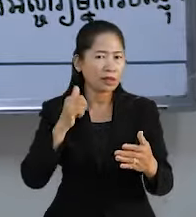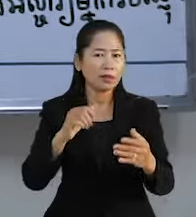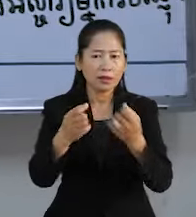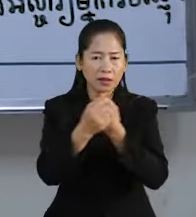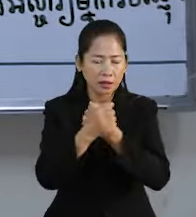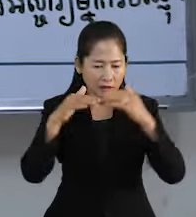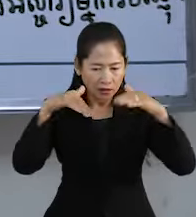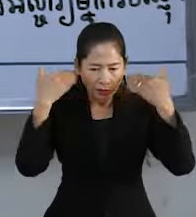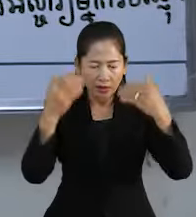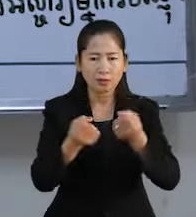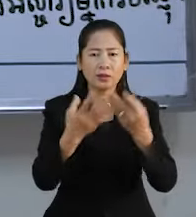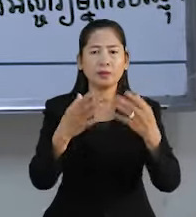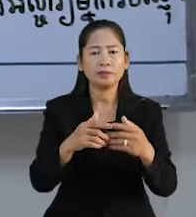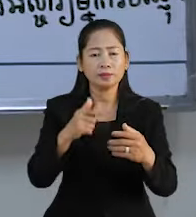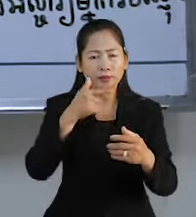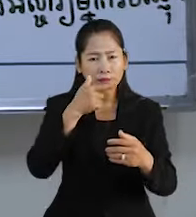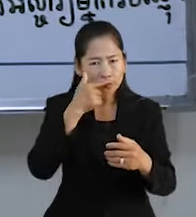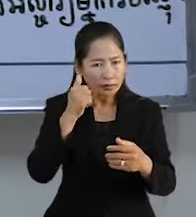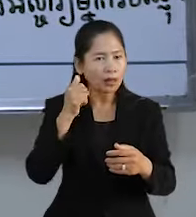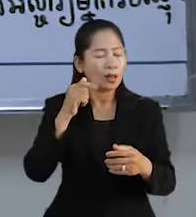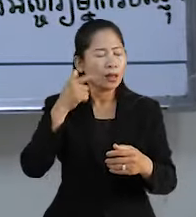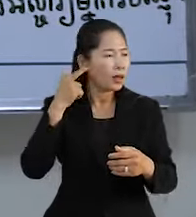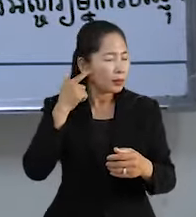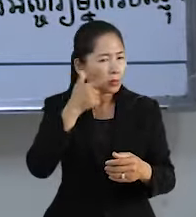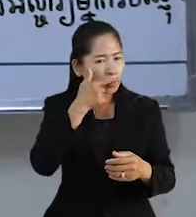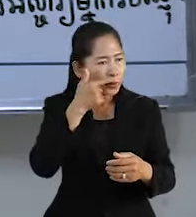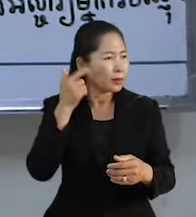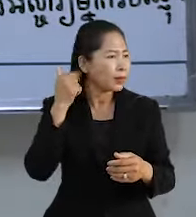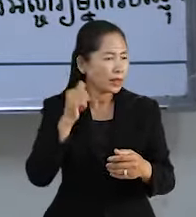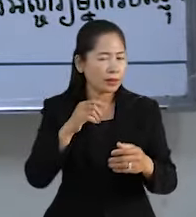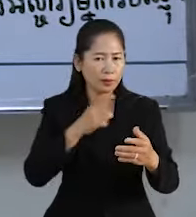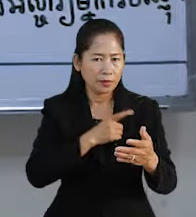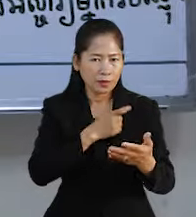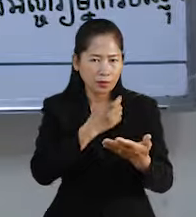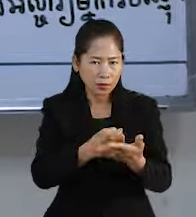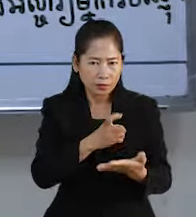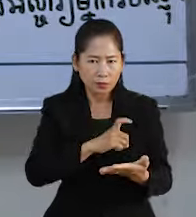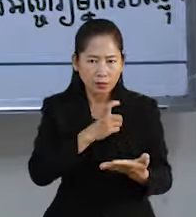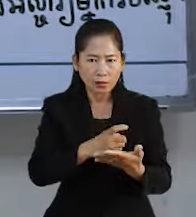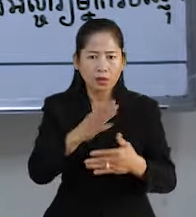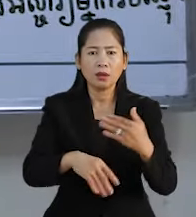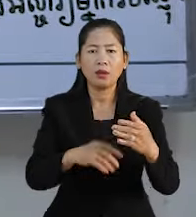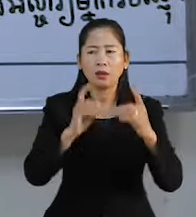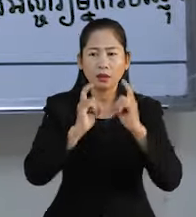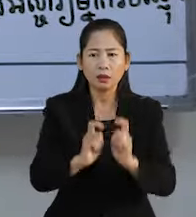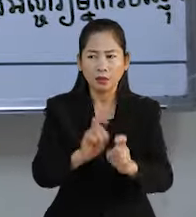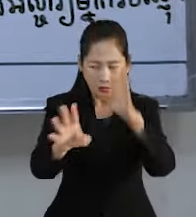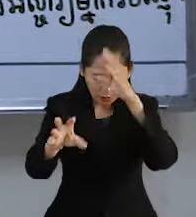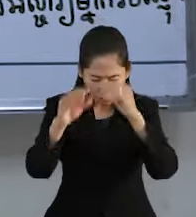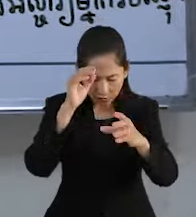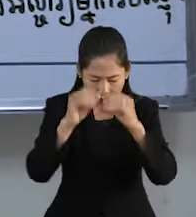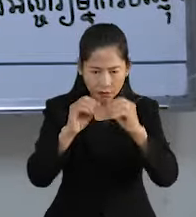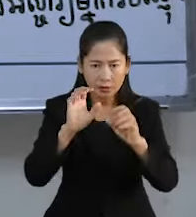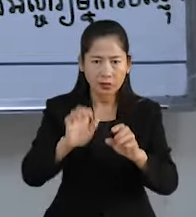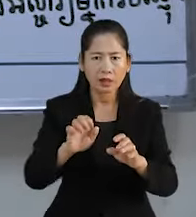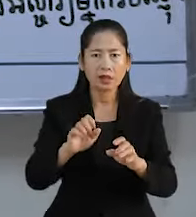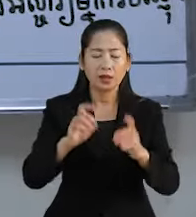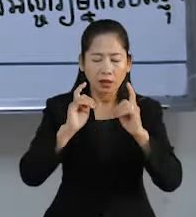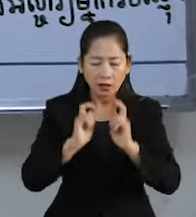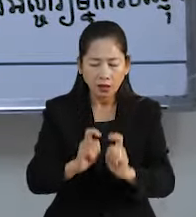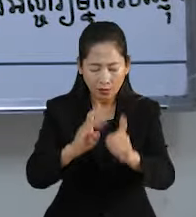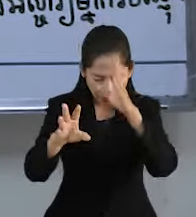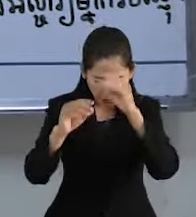ការសប្បាយចិត្តបានច្រើនទាំងម្ដាយទាំងប៉ាមានគុណទាំងអស់ណាកូនណាទាំងម្ដាយទាំងឪពុកចាអញ្ចឹងត្រូវខិតខំរៀនសូត្រកតាបកិច្ចកូនជាសិស្សត្រូវខិតខំរៀនសូត្រណាកូនណាចា